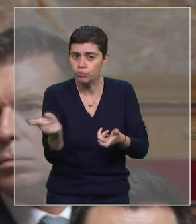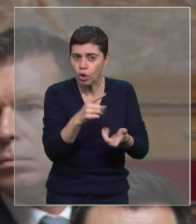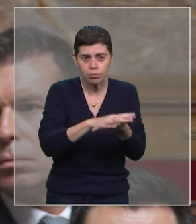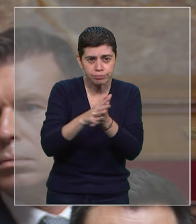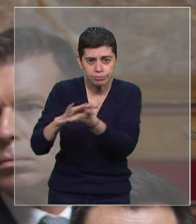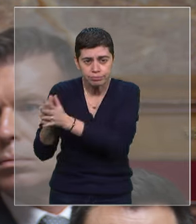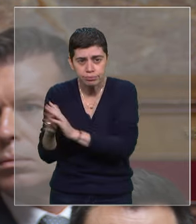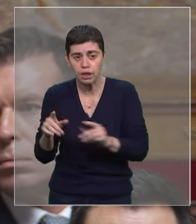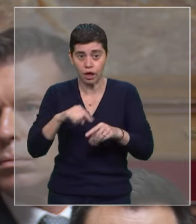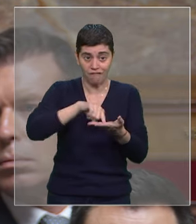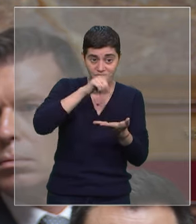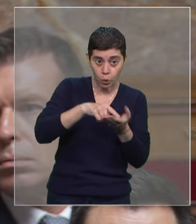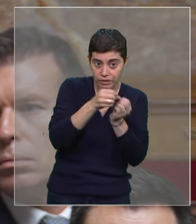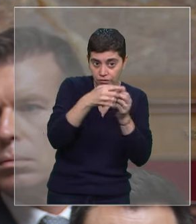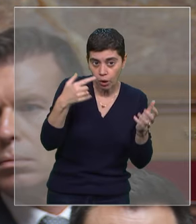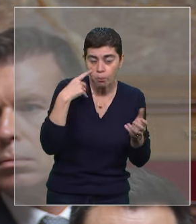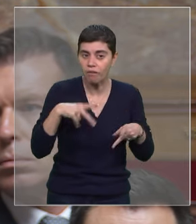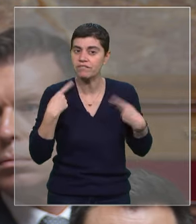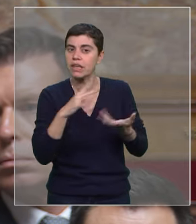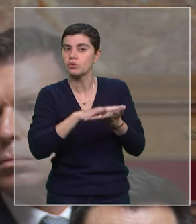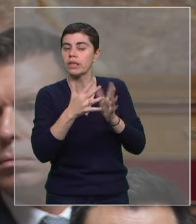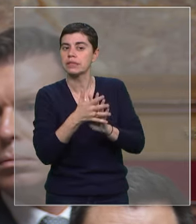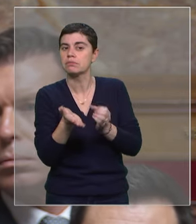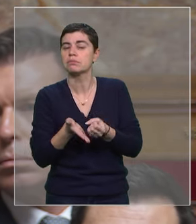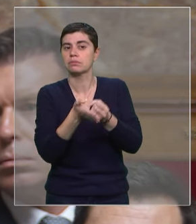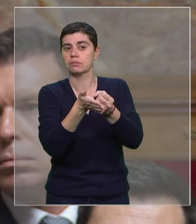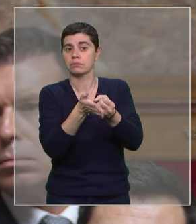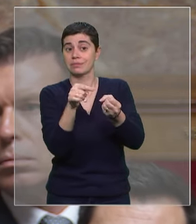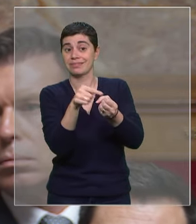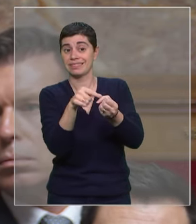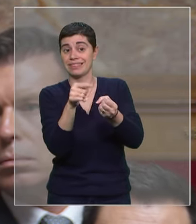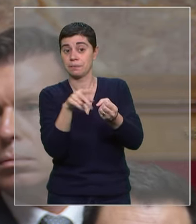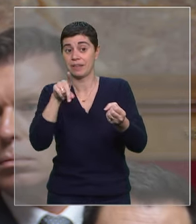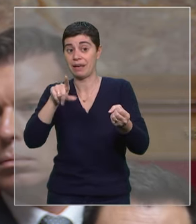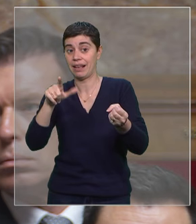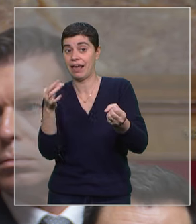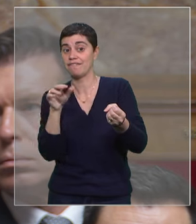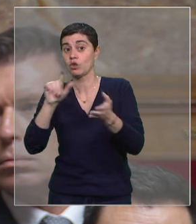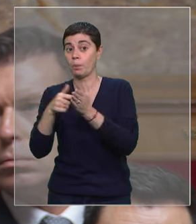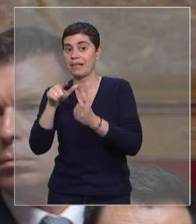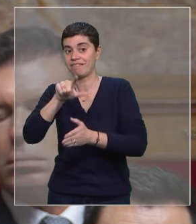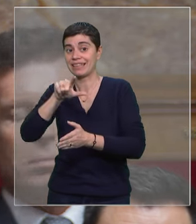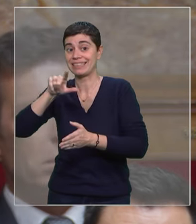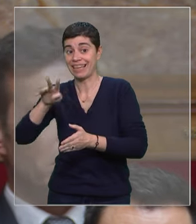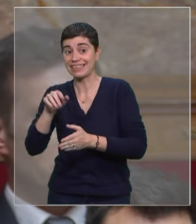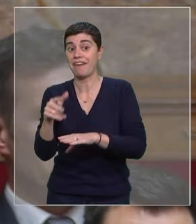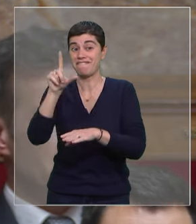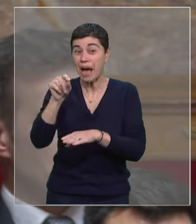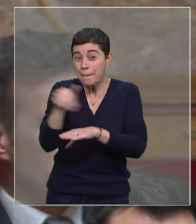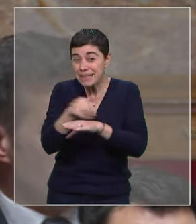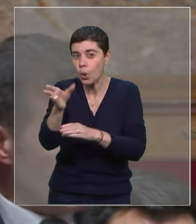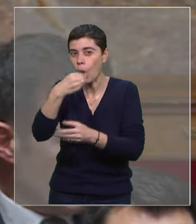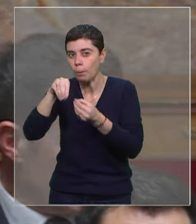Fonds de développement de la vie associative, qui est d'ailleurs abondé dans le cadre du PLF 2024 de 20 millions d'euros